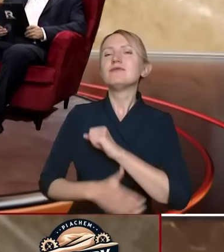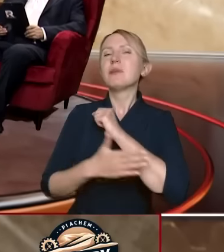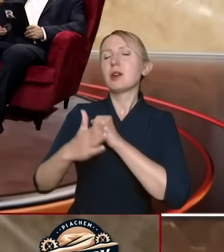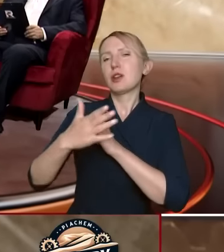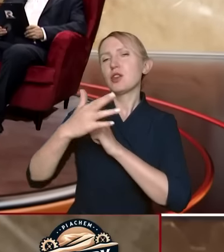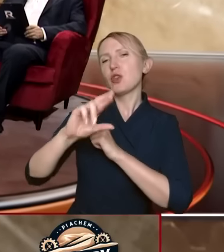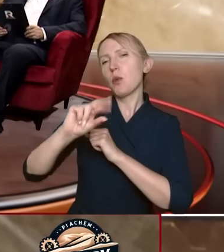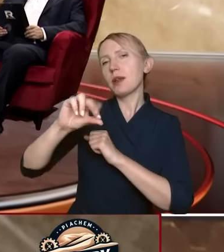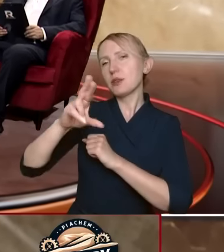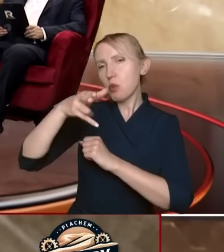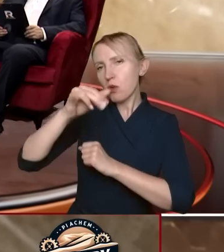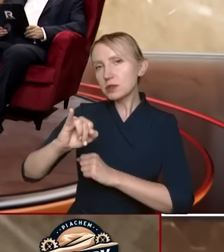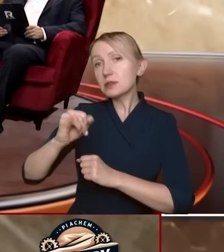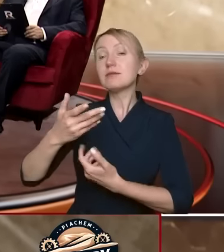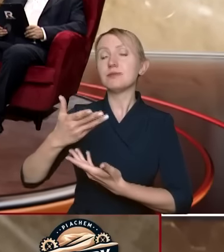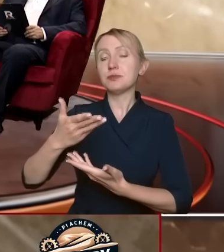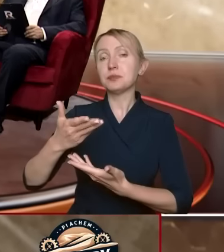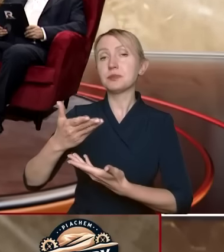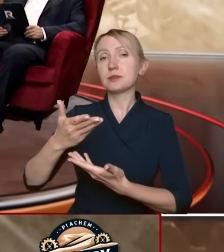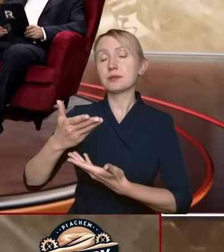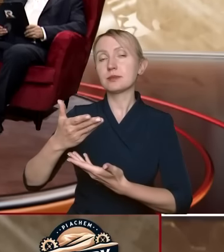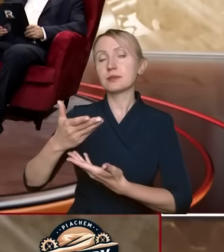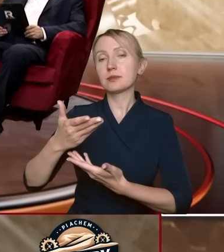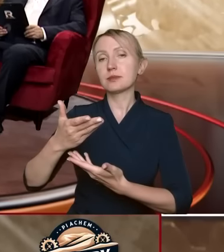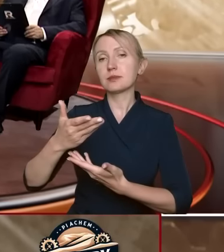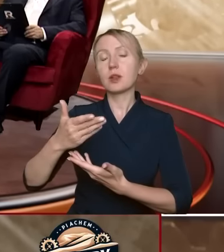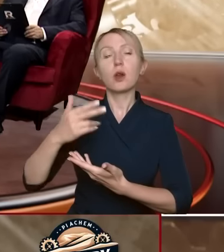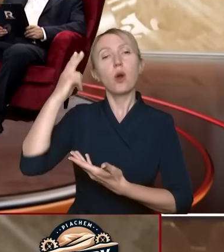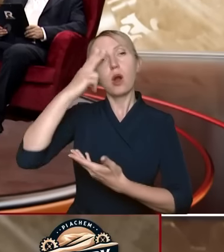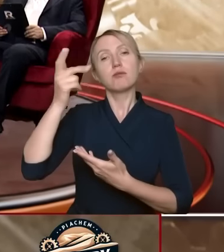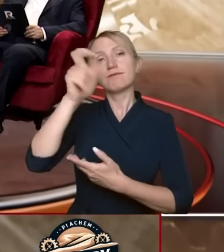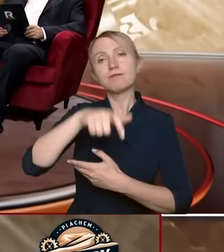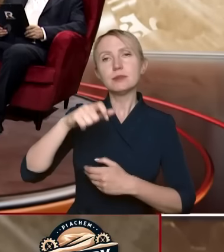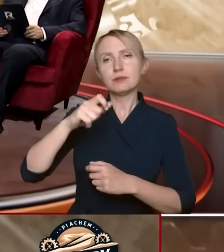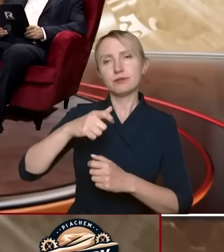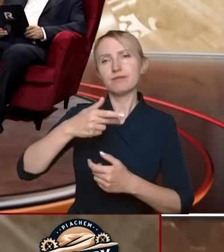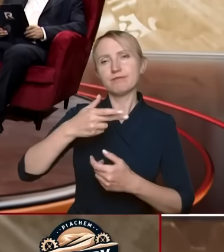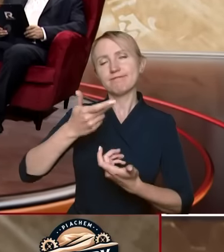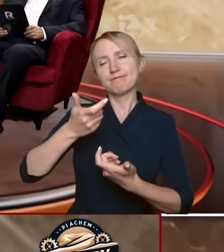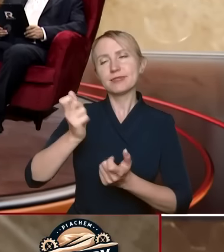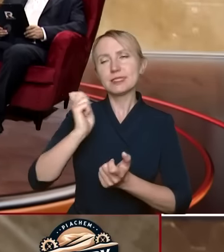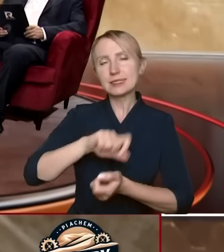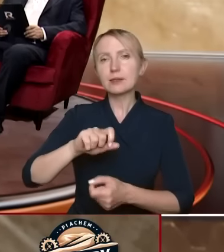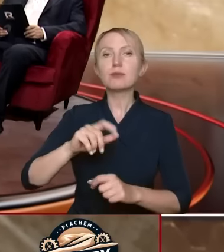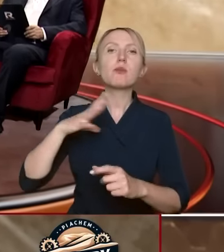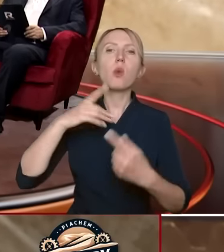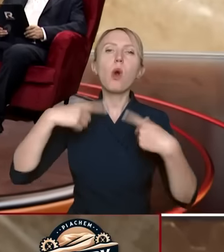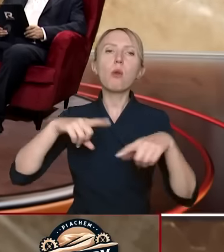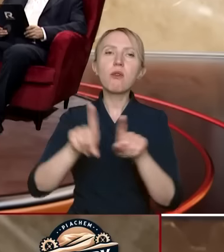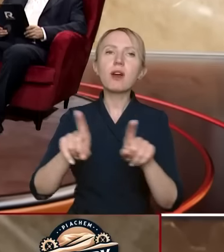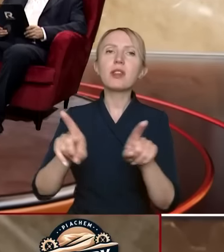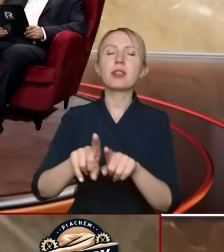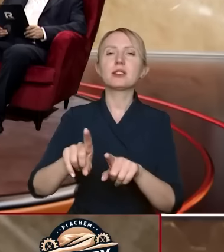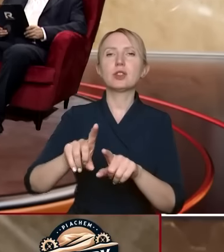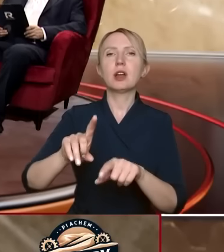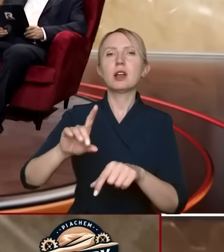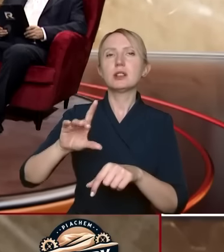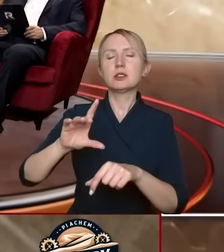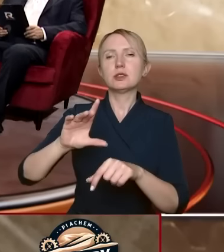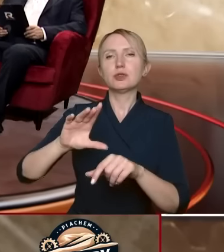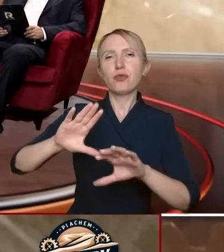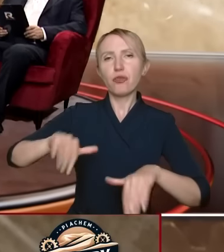później zginął z rąk komunistów. Długo opowiadać przez to, że był obywatelem także szwajcarskim, to nie załapał